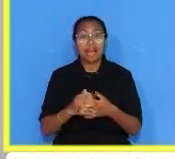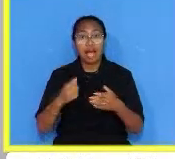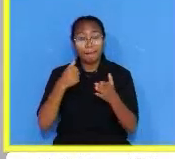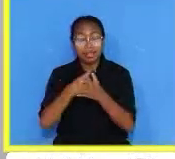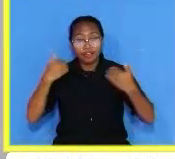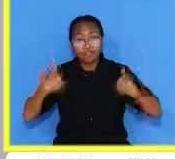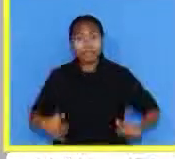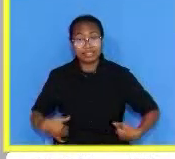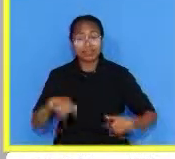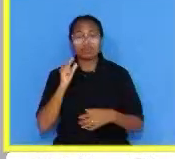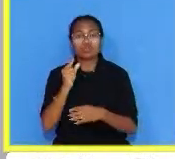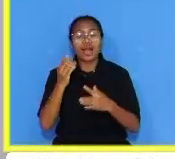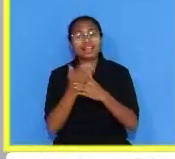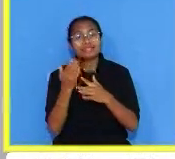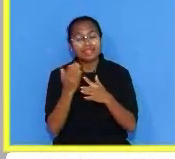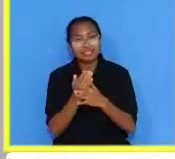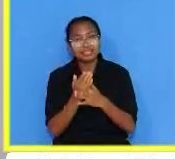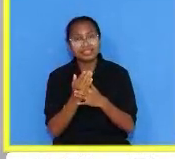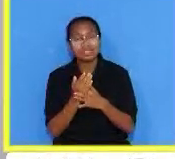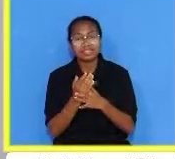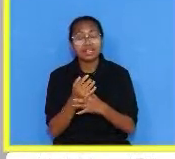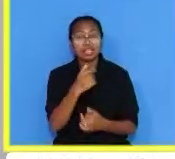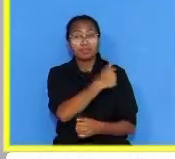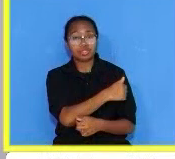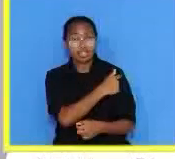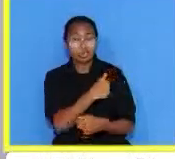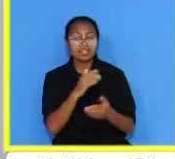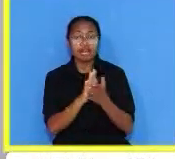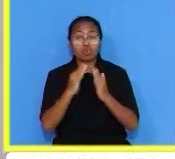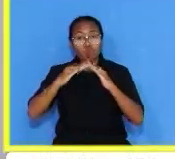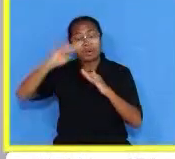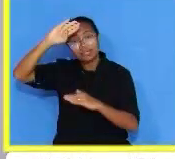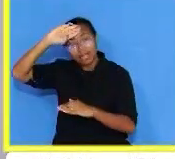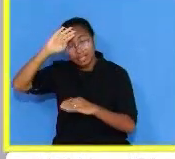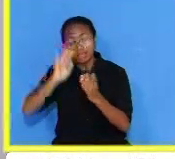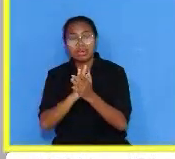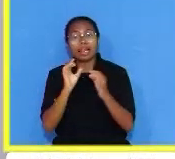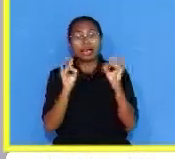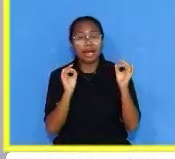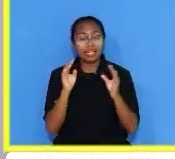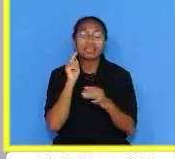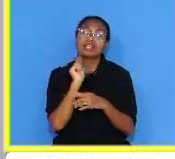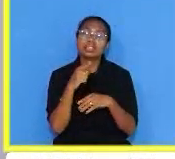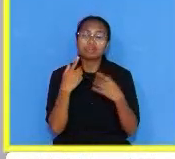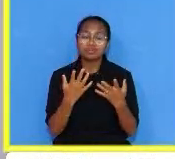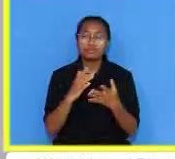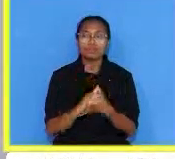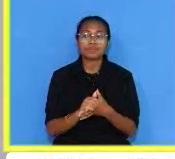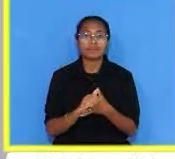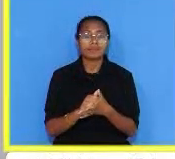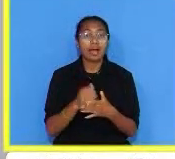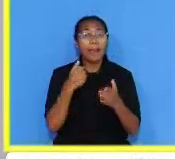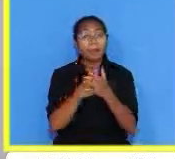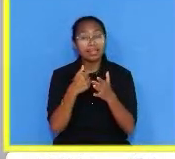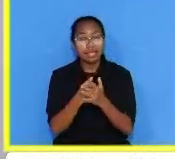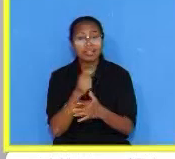untuk mengakses vaksinasi di puskesmas atau di rumah sakit dan lain-lain, itu hambatan lain